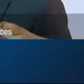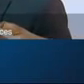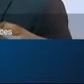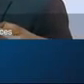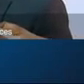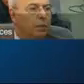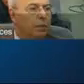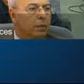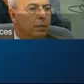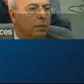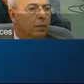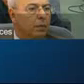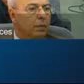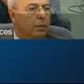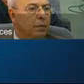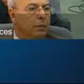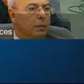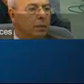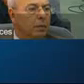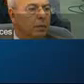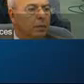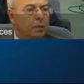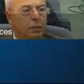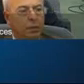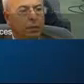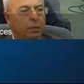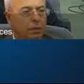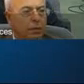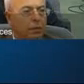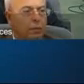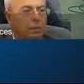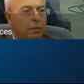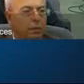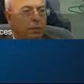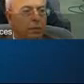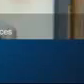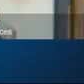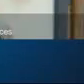octobre, information donnée par le ministère de la Construction.